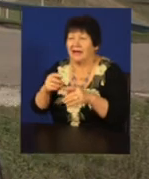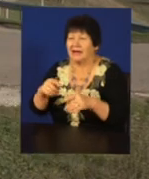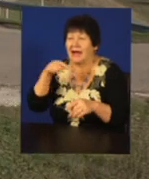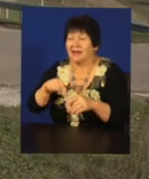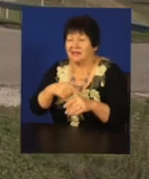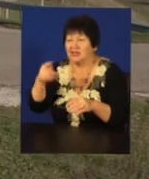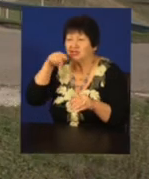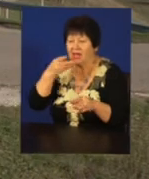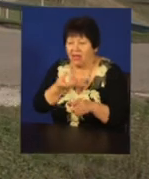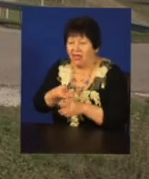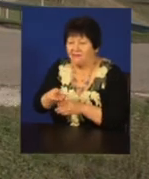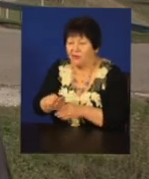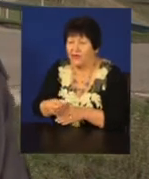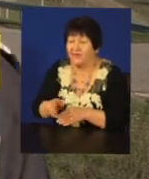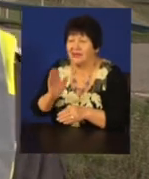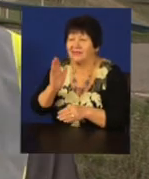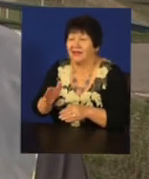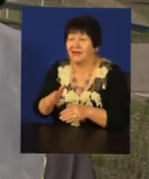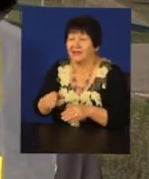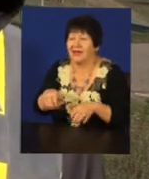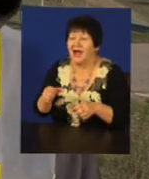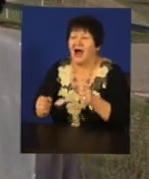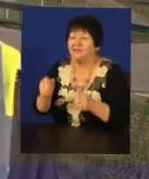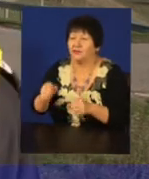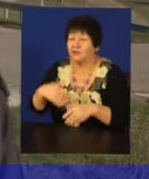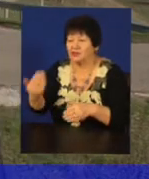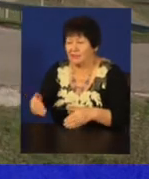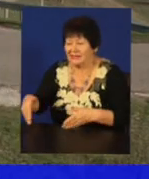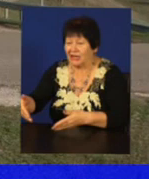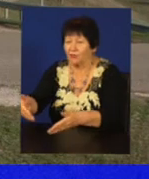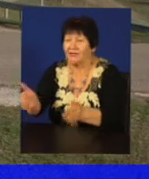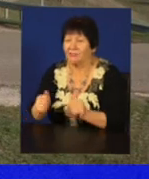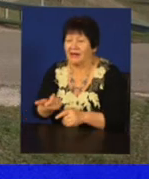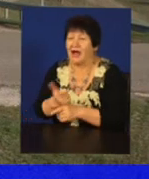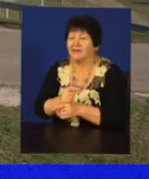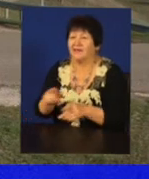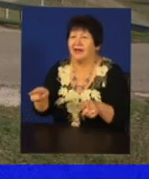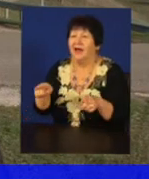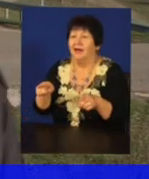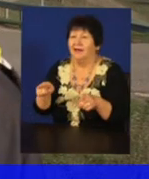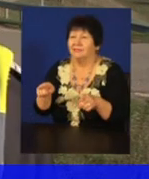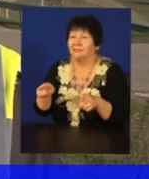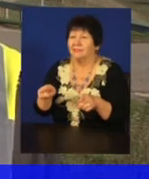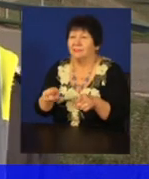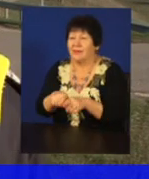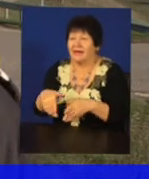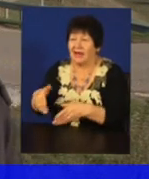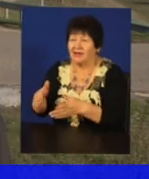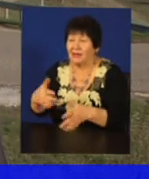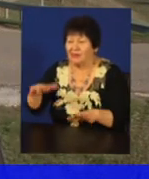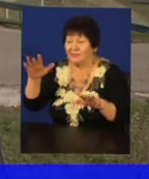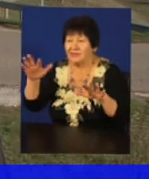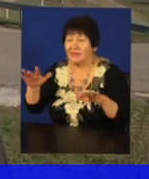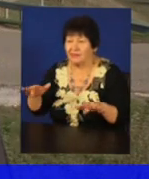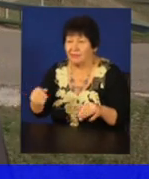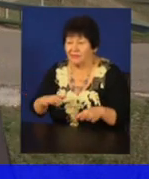tehnice, influențează direct aderența între autovehicul și partea carosabilă. Astfel, în cazul pe carosabilă este zăpadă,